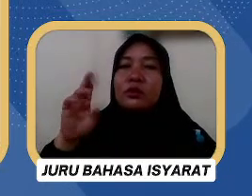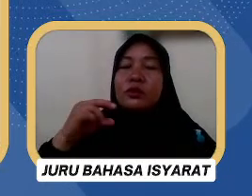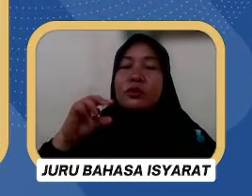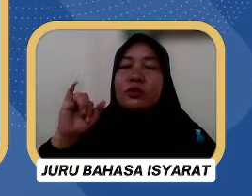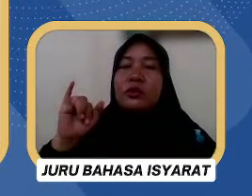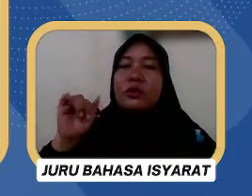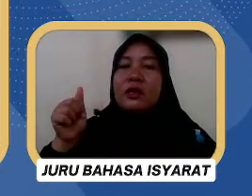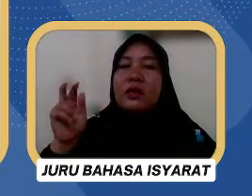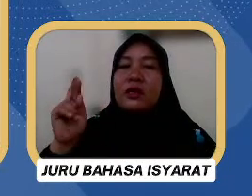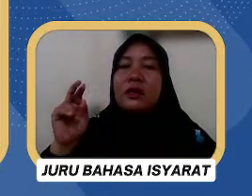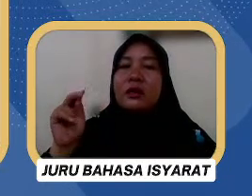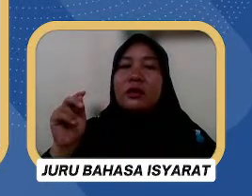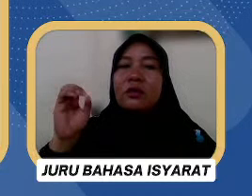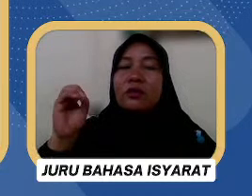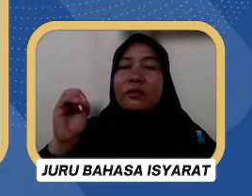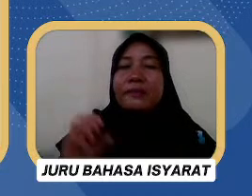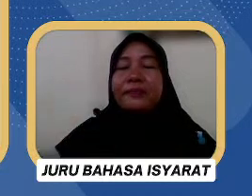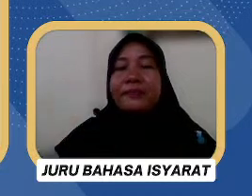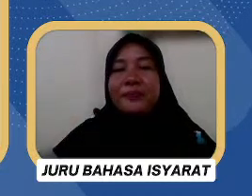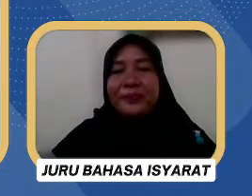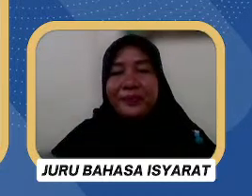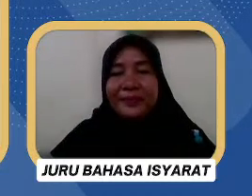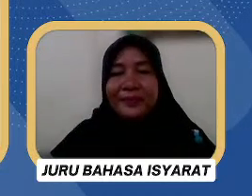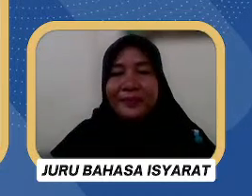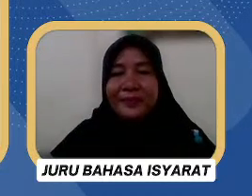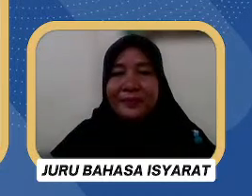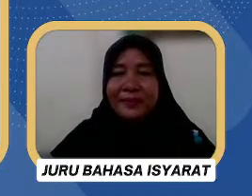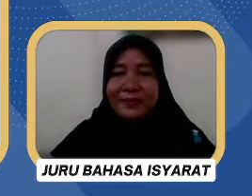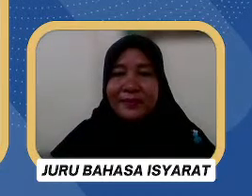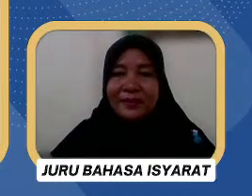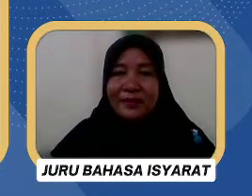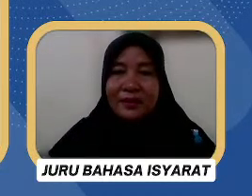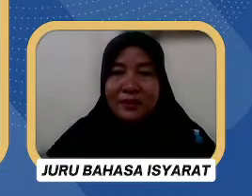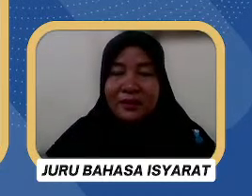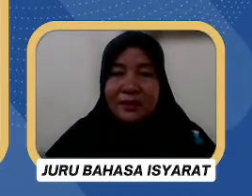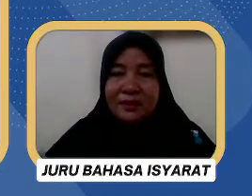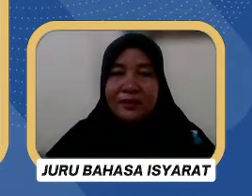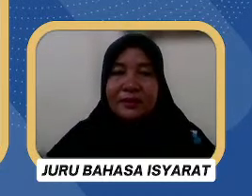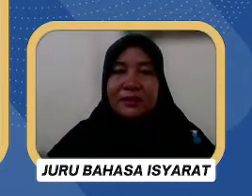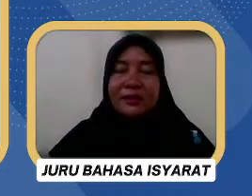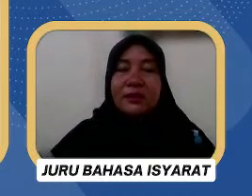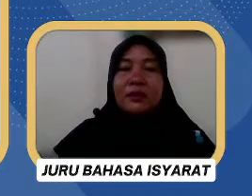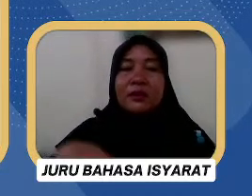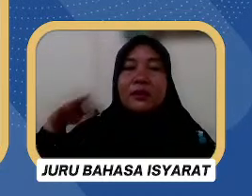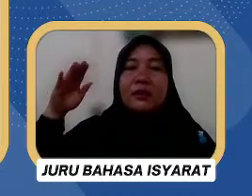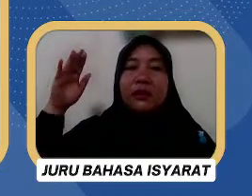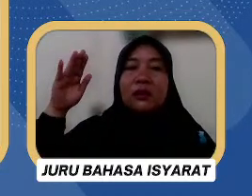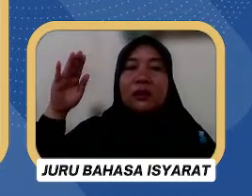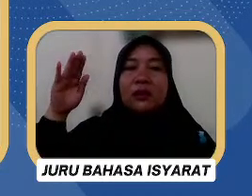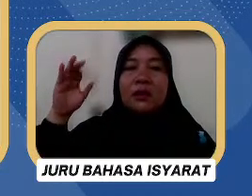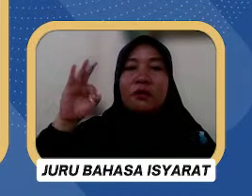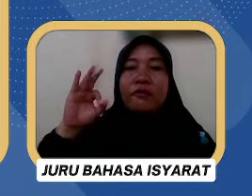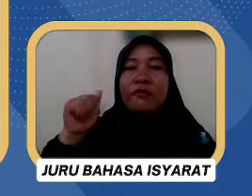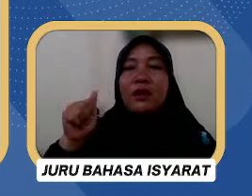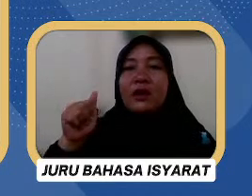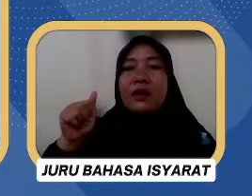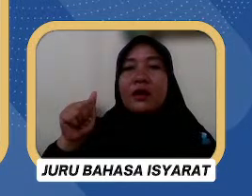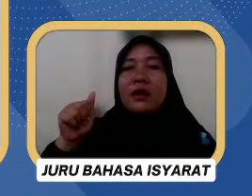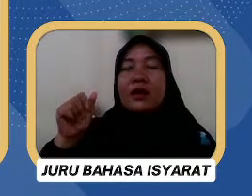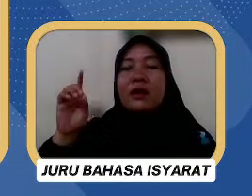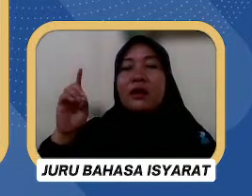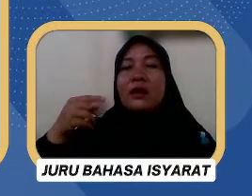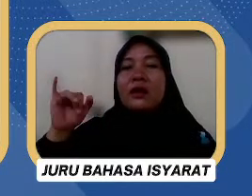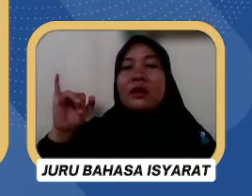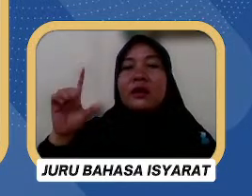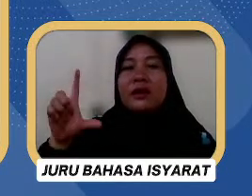Sumatera Selatan. Ya, Bapak Ibu semuanya, saya Muhammad Fadil Ahyari. Saat ini saya bekerja sebagai seorang pegawai negeri sipil. Saya